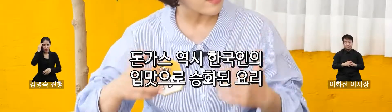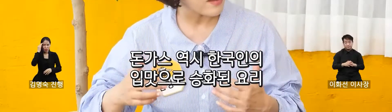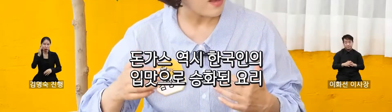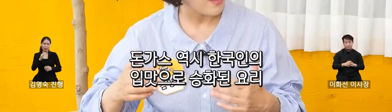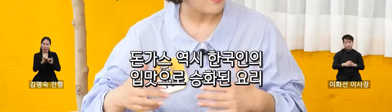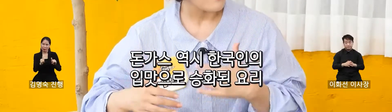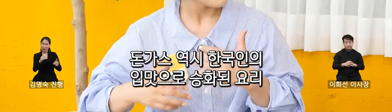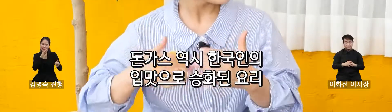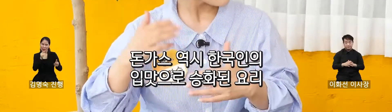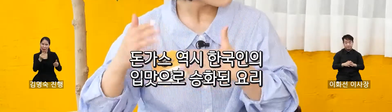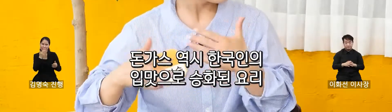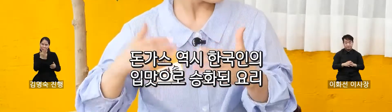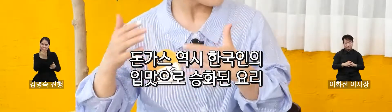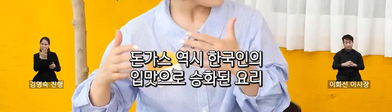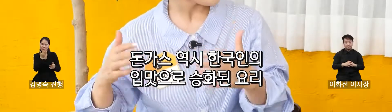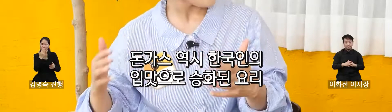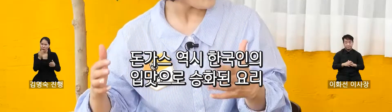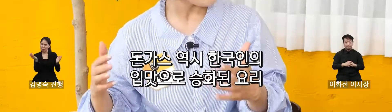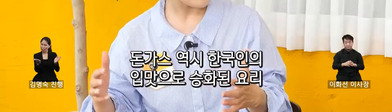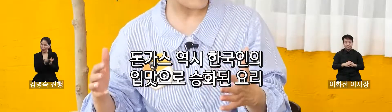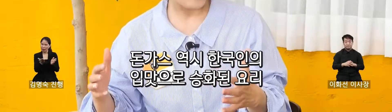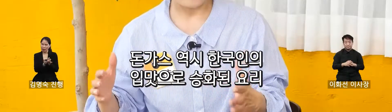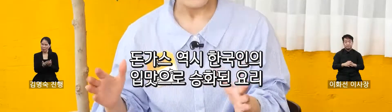입맛에 맞게 네. 자꾸 뭔가